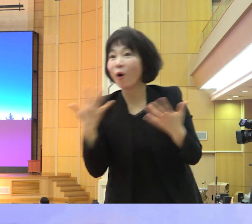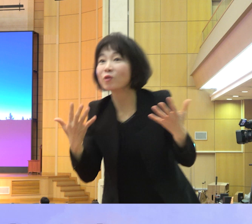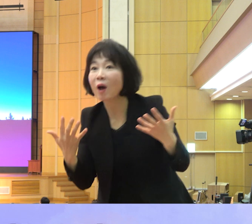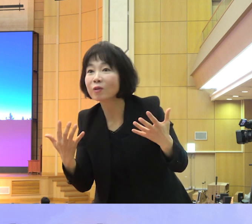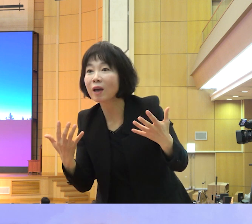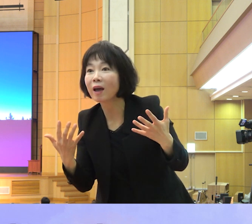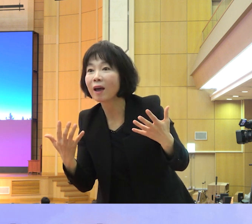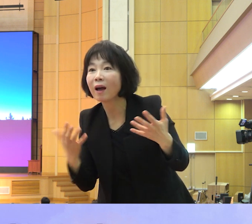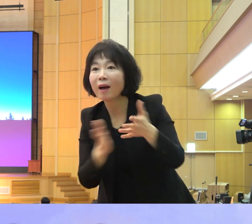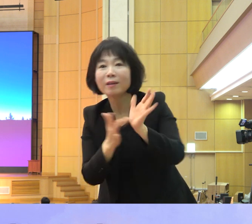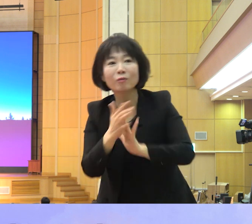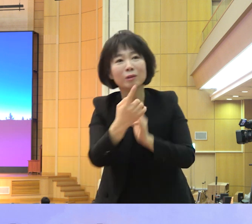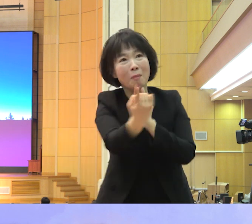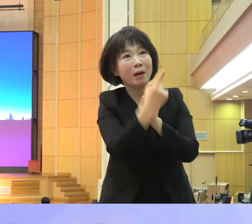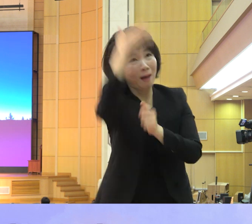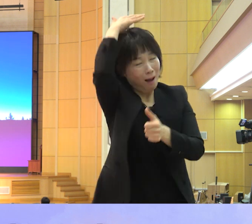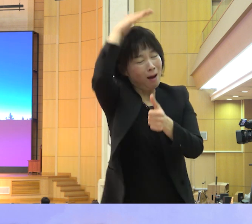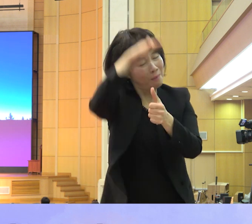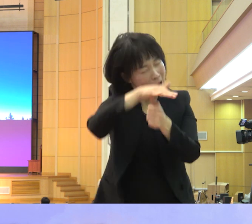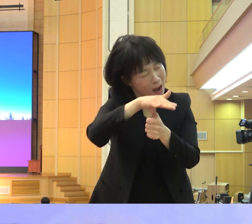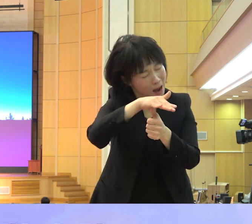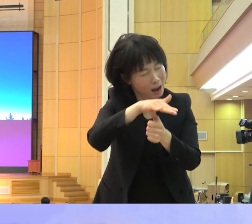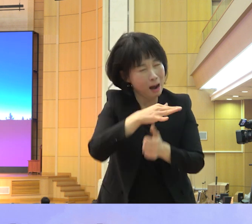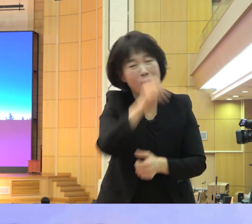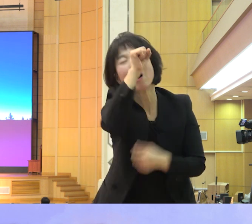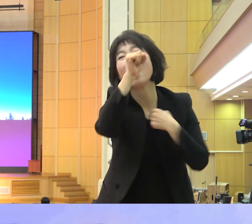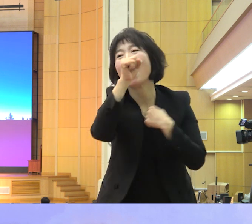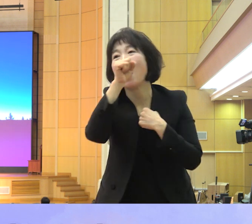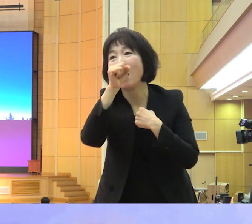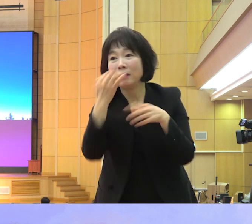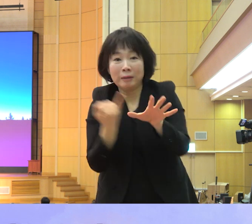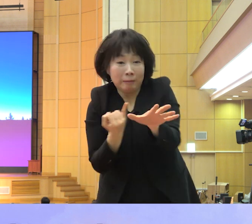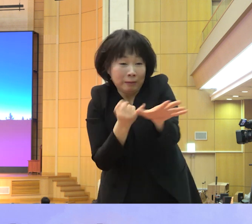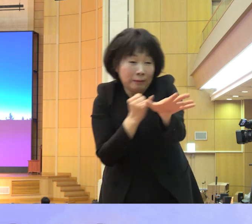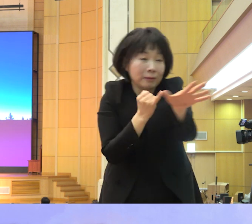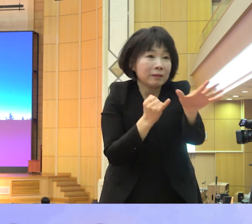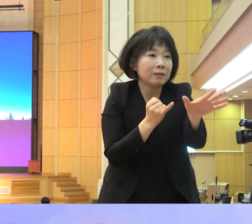주님이 손을 내밀어 안수해서 고쳐줄 줄로 믿고 막 따라가는데